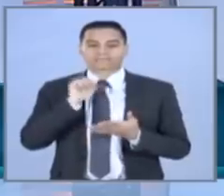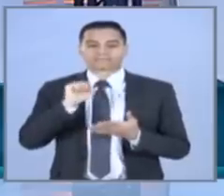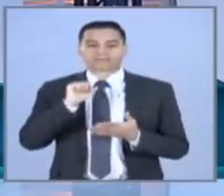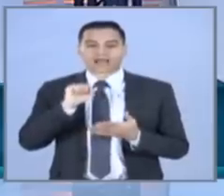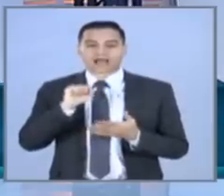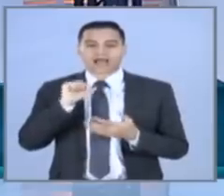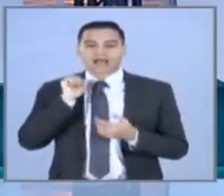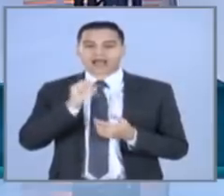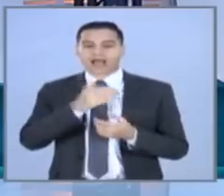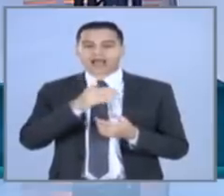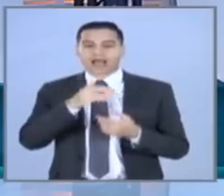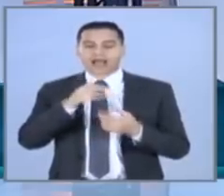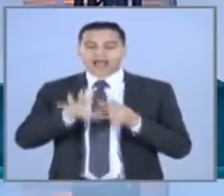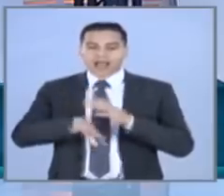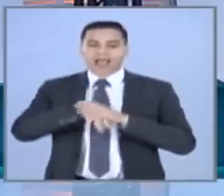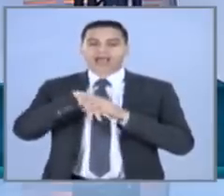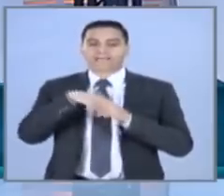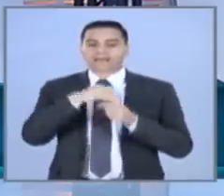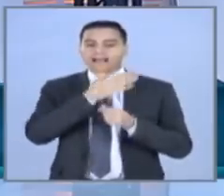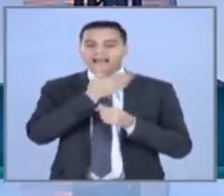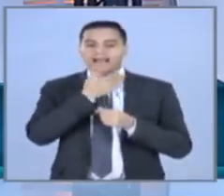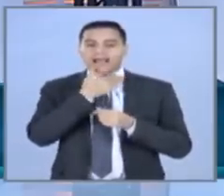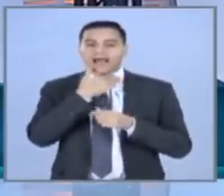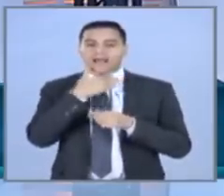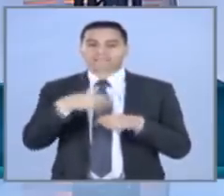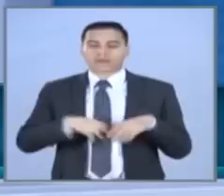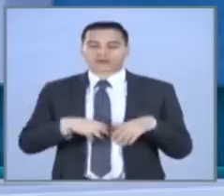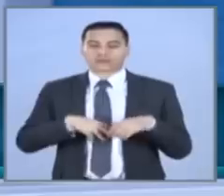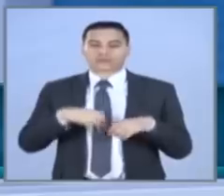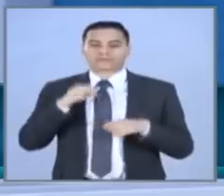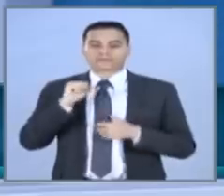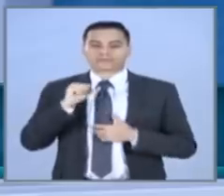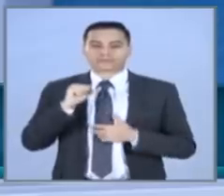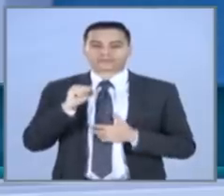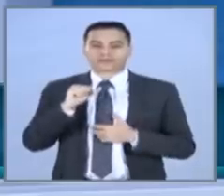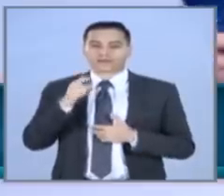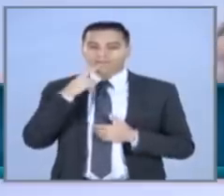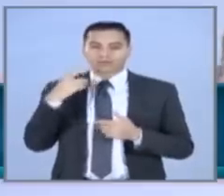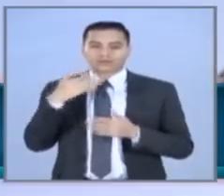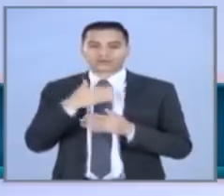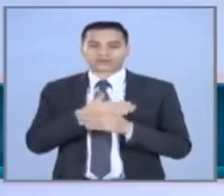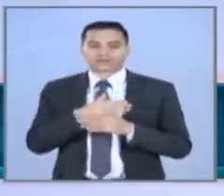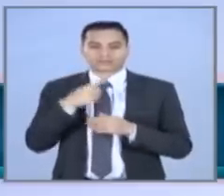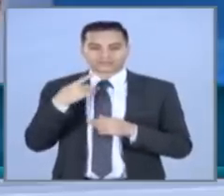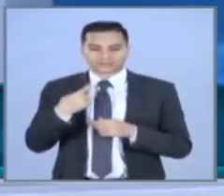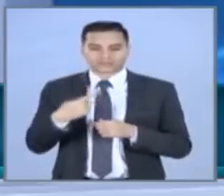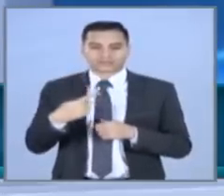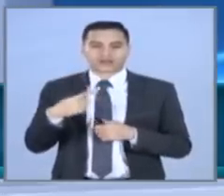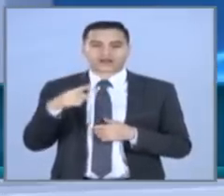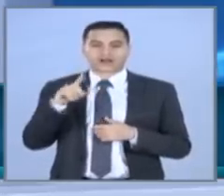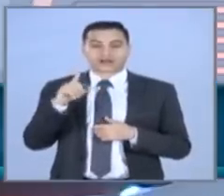Integrated Services Digital؟ Digital إيه؟ Network. طبعاً إجابة